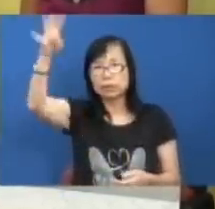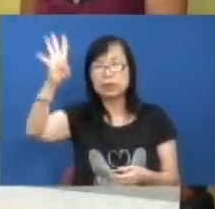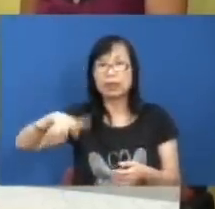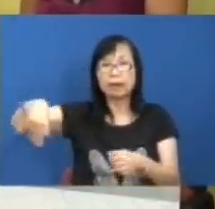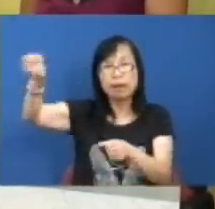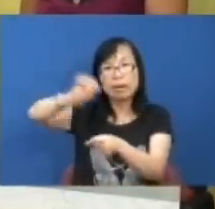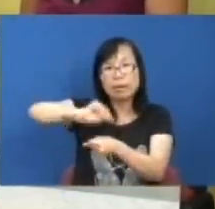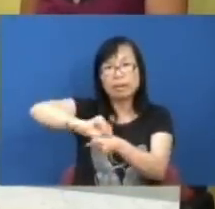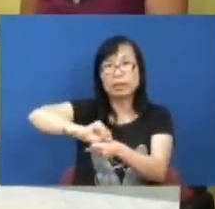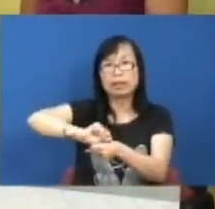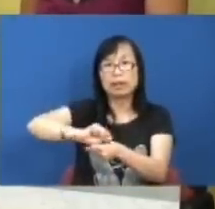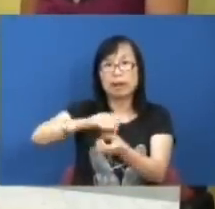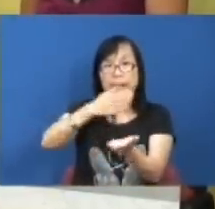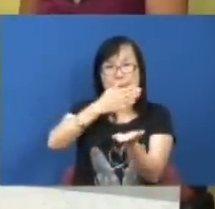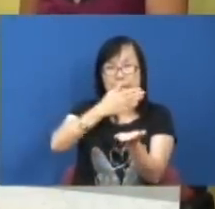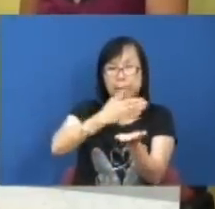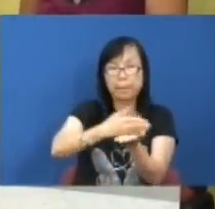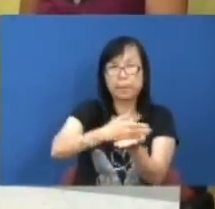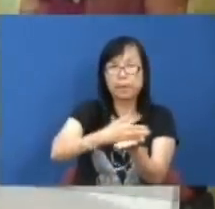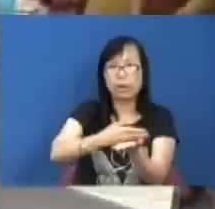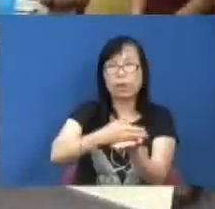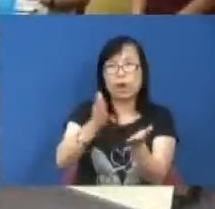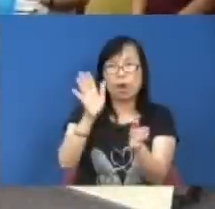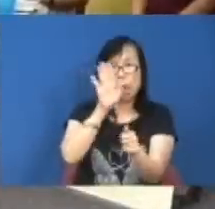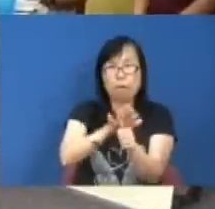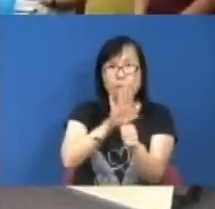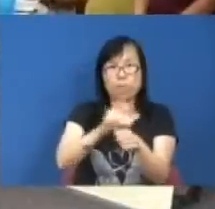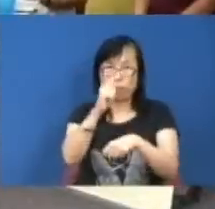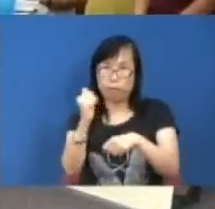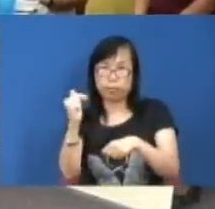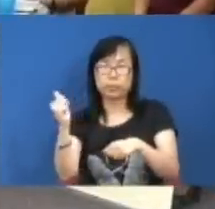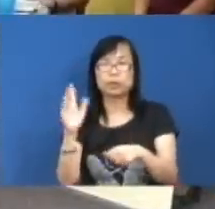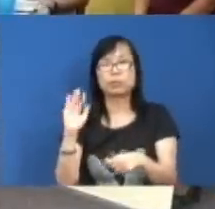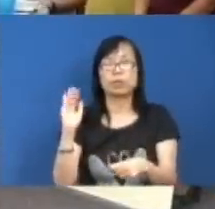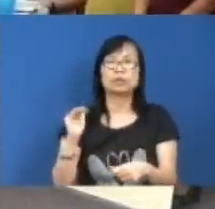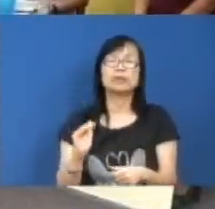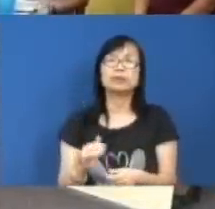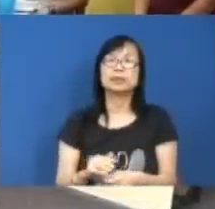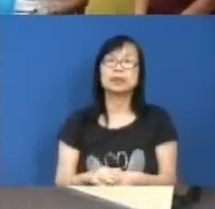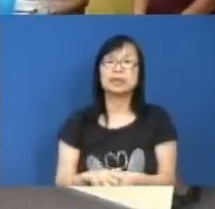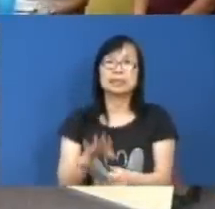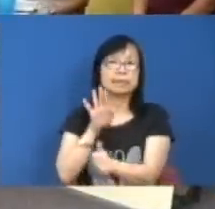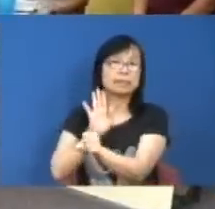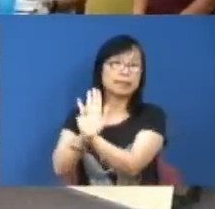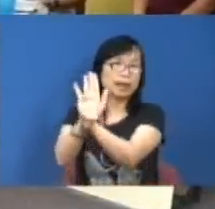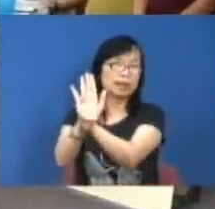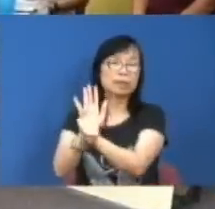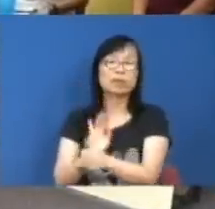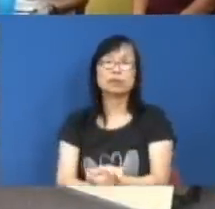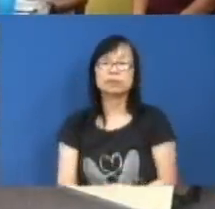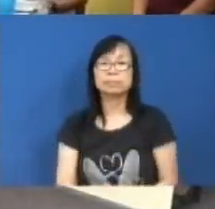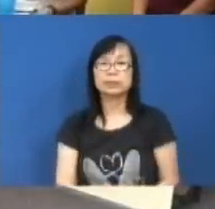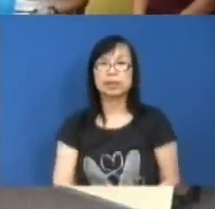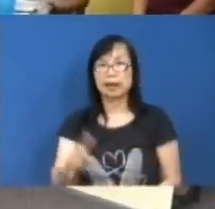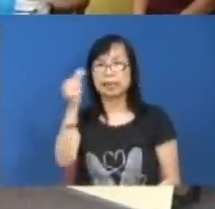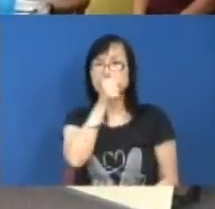嘅一個 防 霉嘅一個作用咧，其實都足以可以抵禦到嗰個情形，因為我哋油漆咧